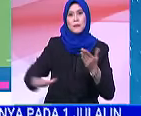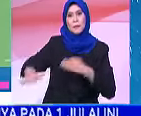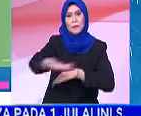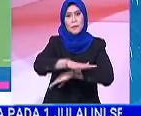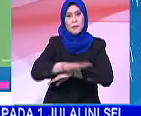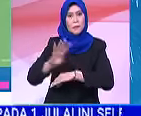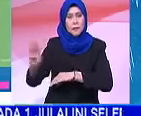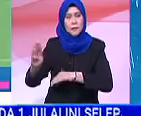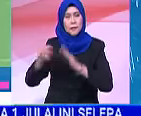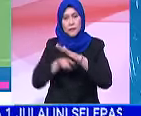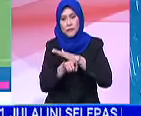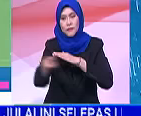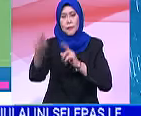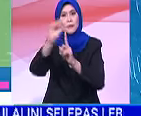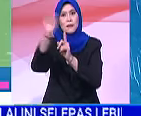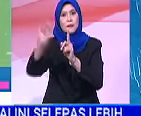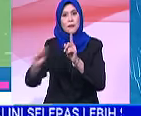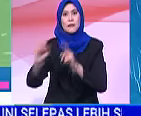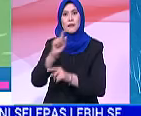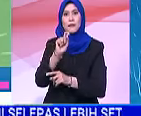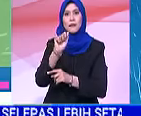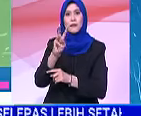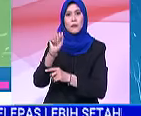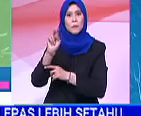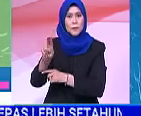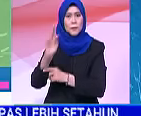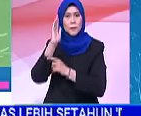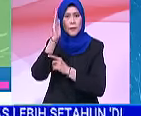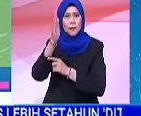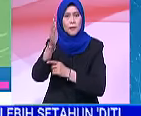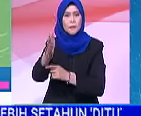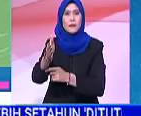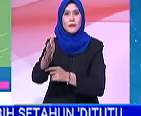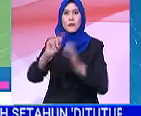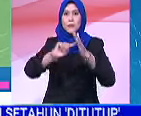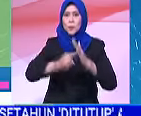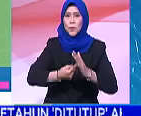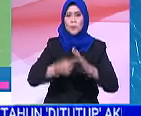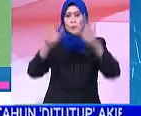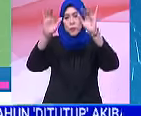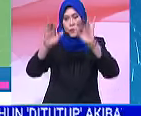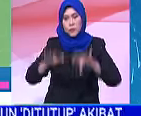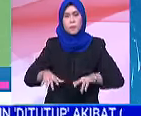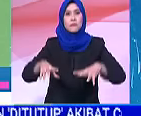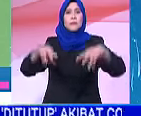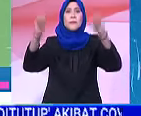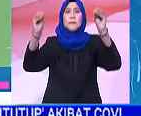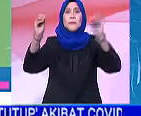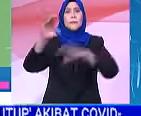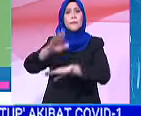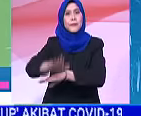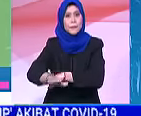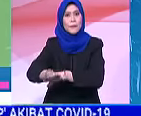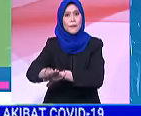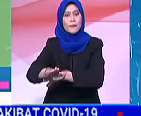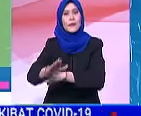barat, pedalaman Sandakan dan Tawau dan dijangkakan ianya akan mula beransur reda pada lewat petang